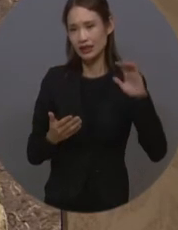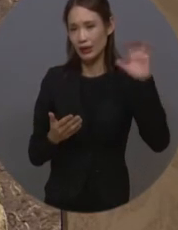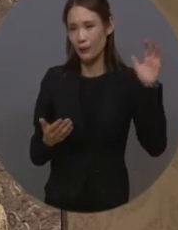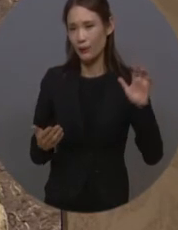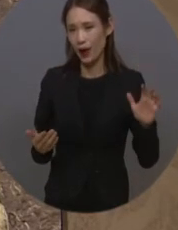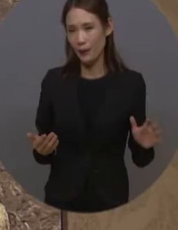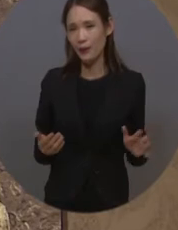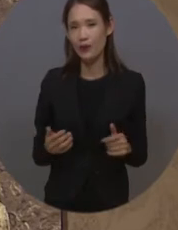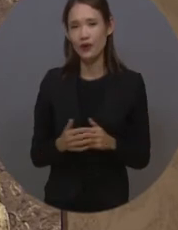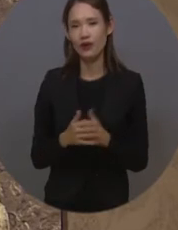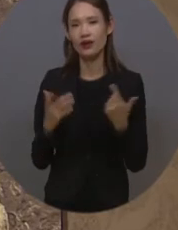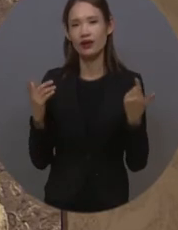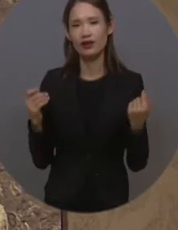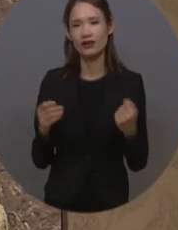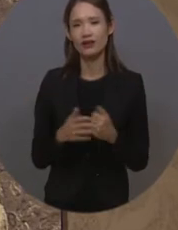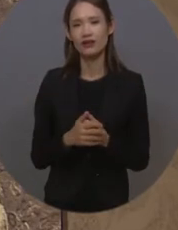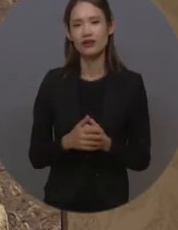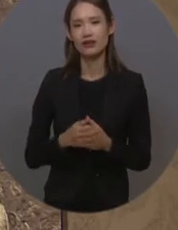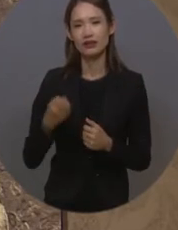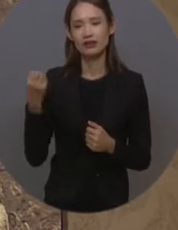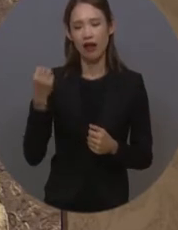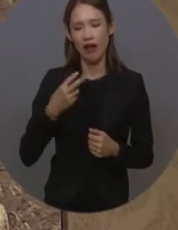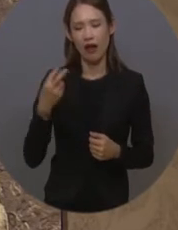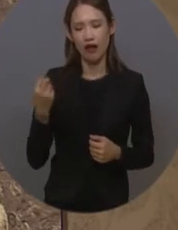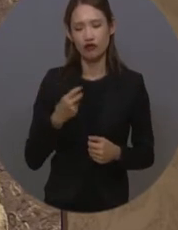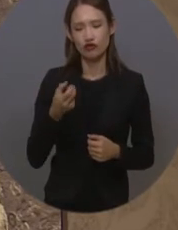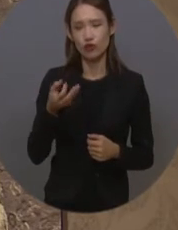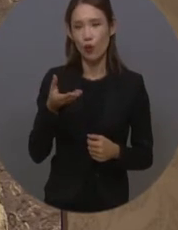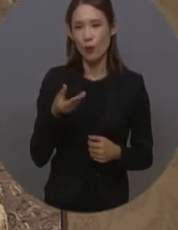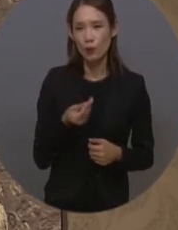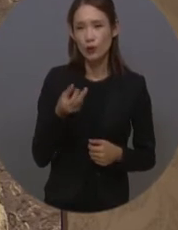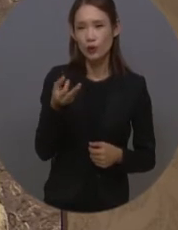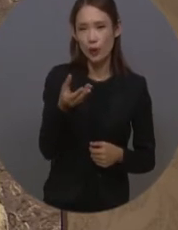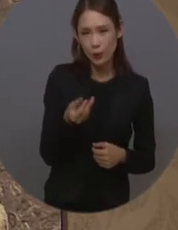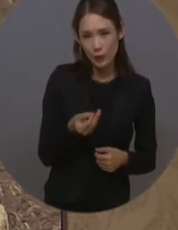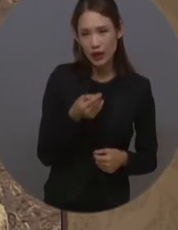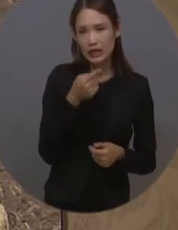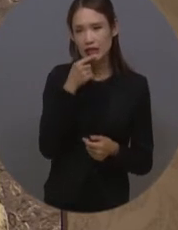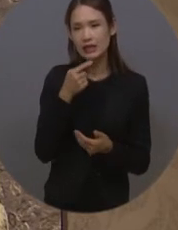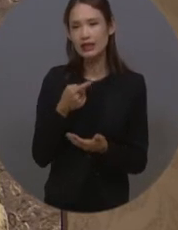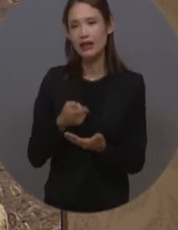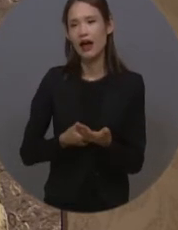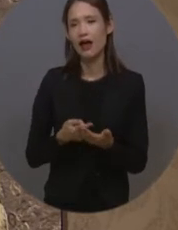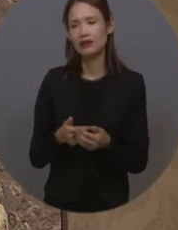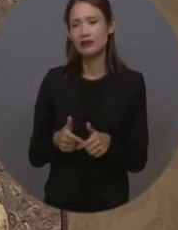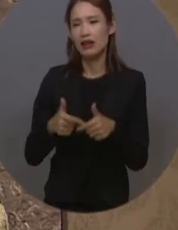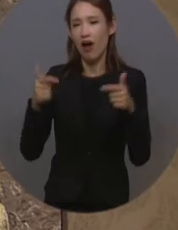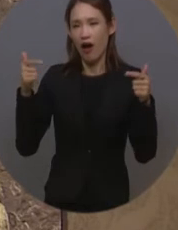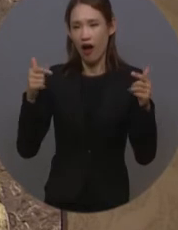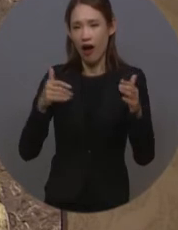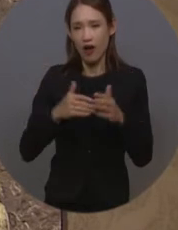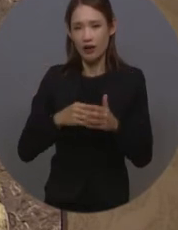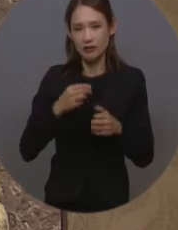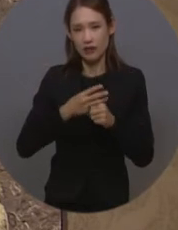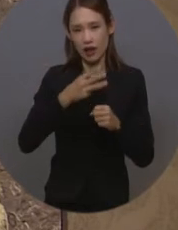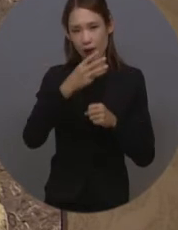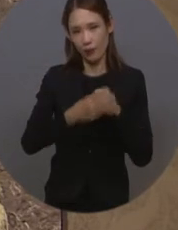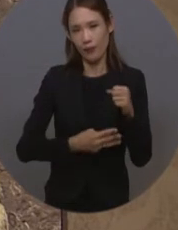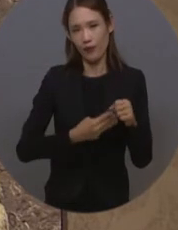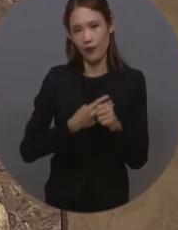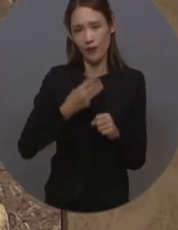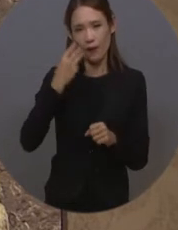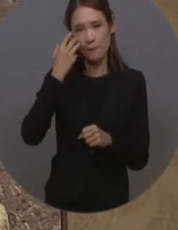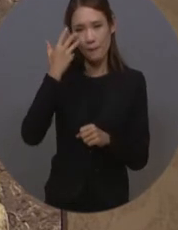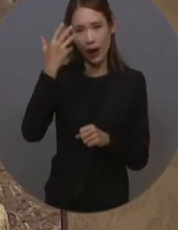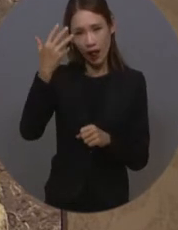어느샌가 모르게 빚이 자꾸 늘어나기 시작한 거죠. 그러니까 이제 이게 이제 3년 8개월 정도 되니까 아